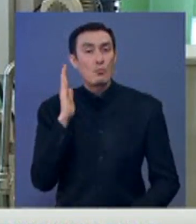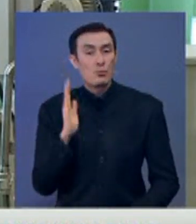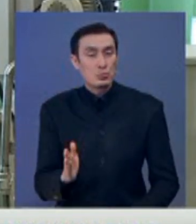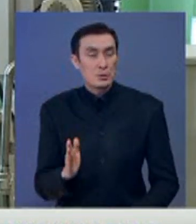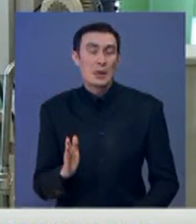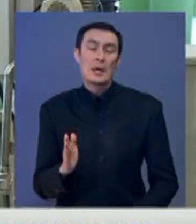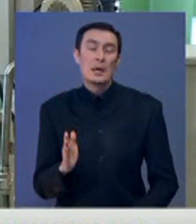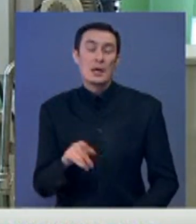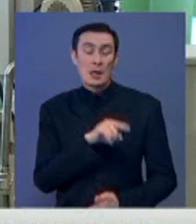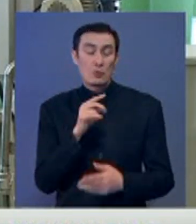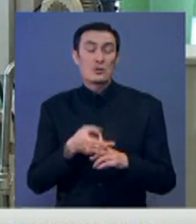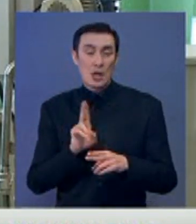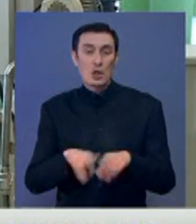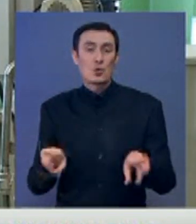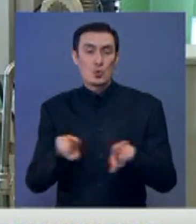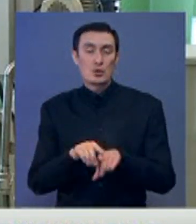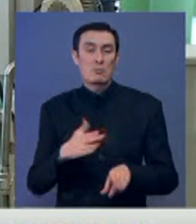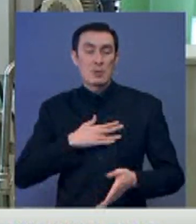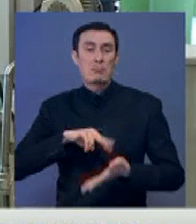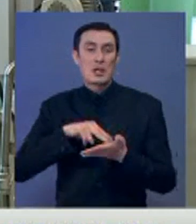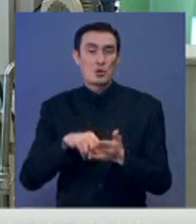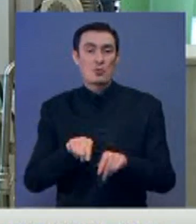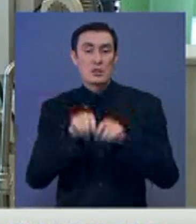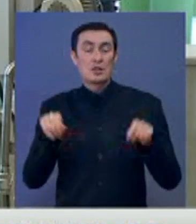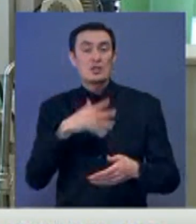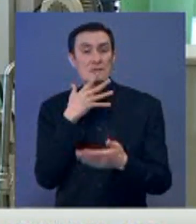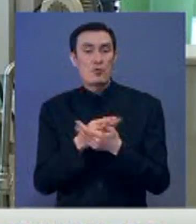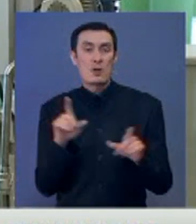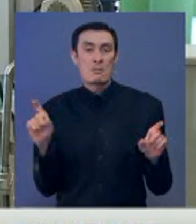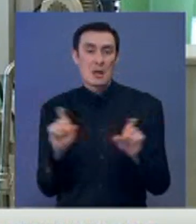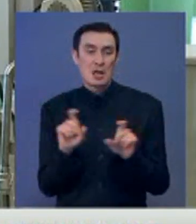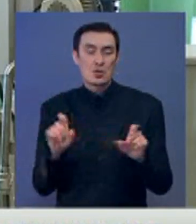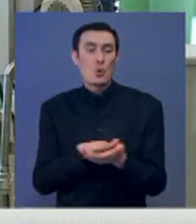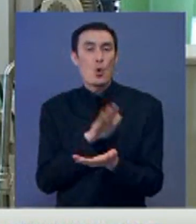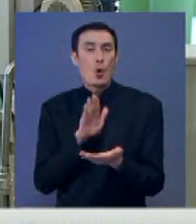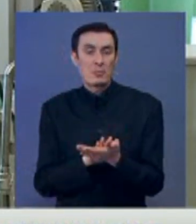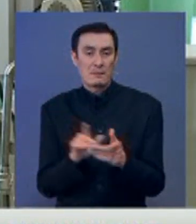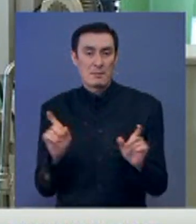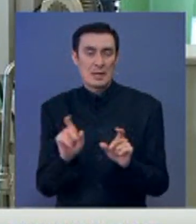тоже планируем открыть свой магазин, чтобы оптовый магазин.